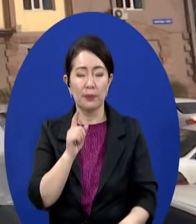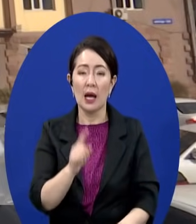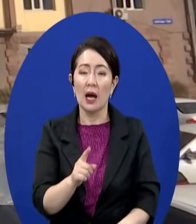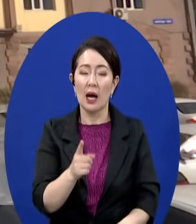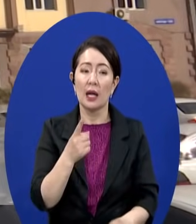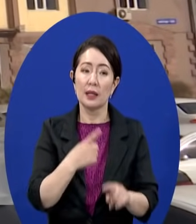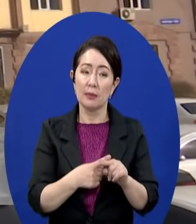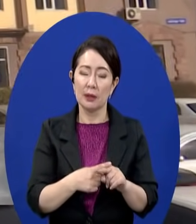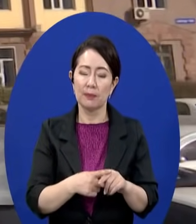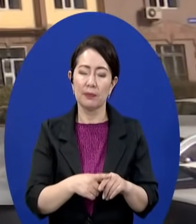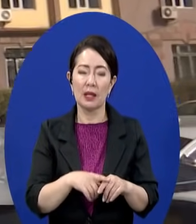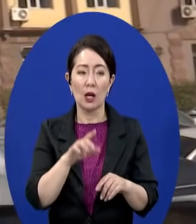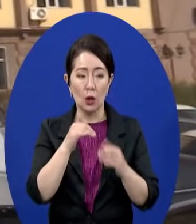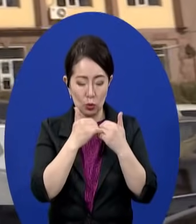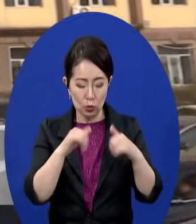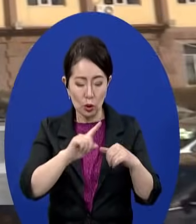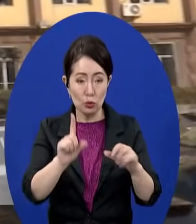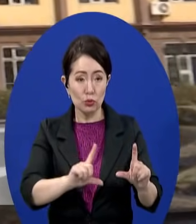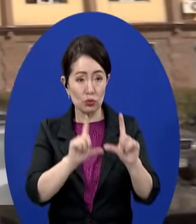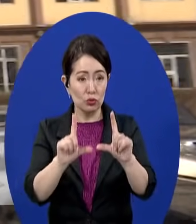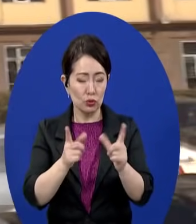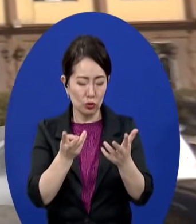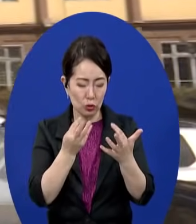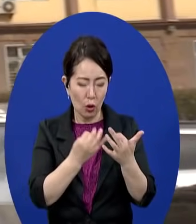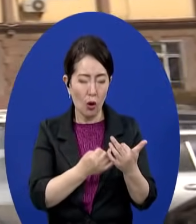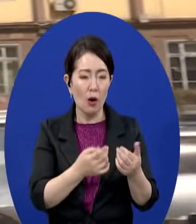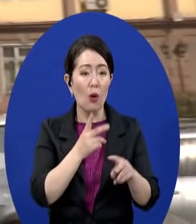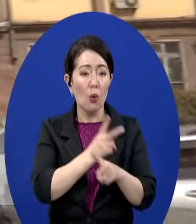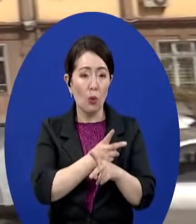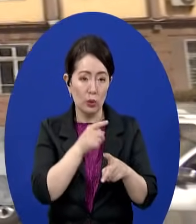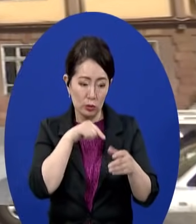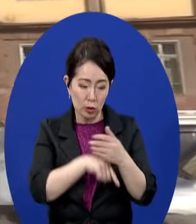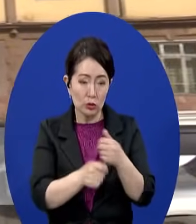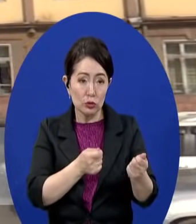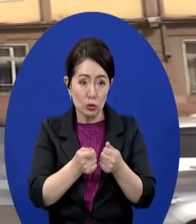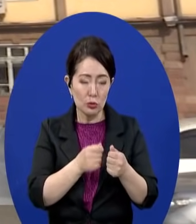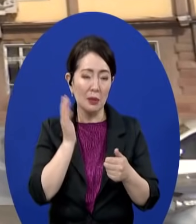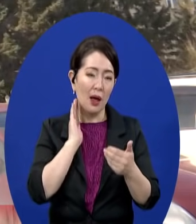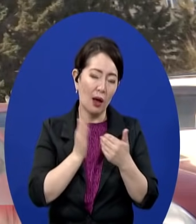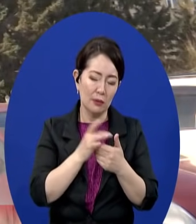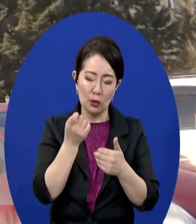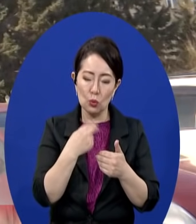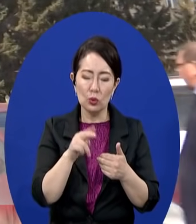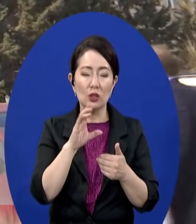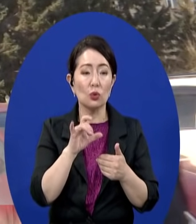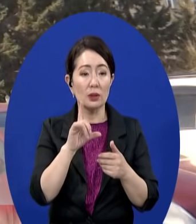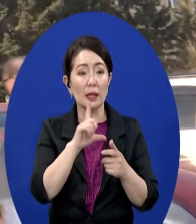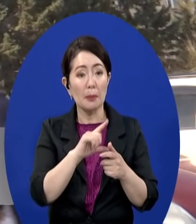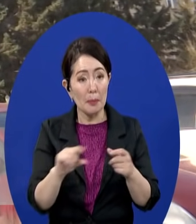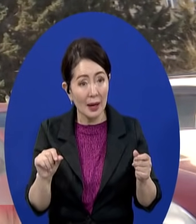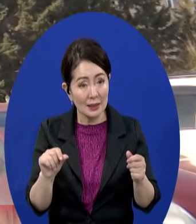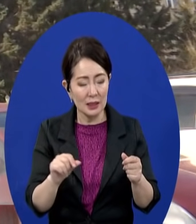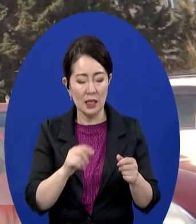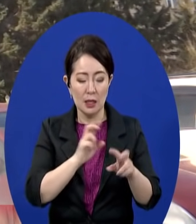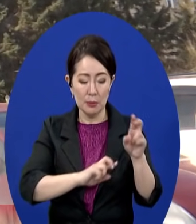нь ингэж тусгай зөвшөөрлийн тоо хэмжээ шат дамжлагыг хуулийн хүрээнд зохицуулснаар авилга хүн суртлыг бууруулах цаашлаад бизнесийн